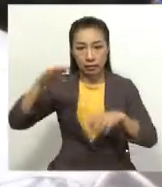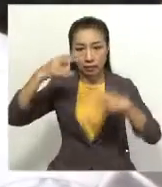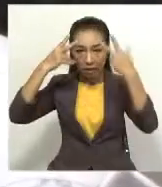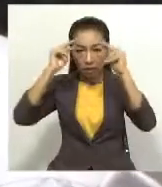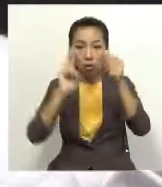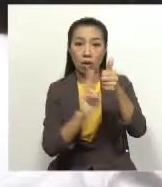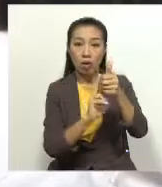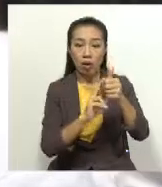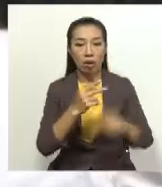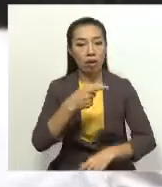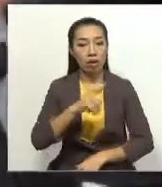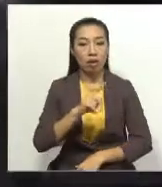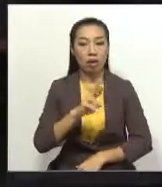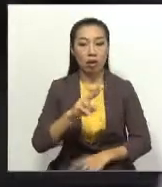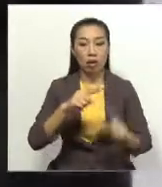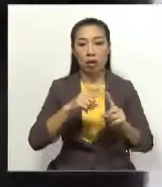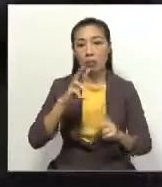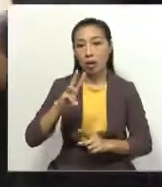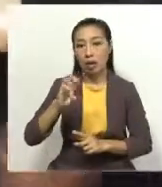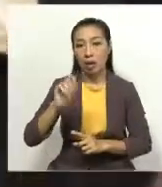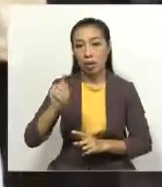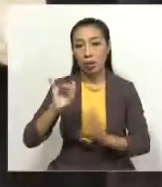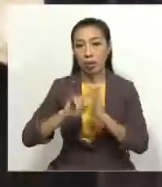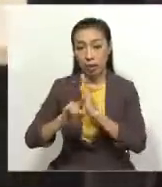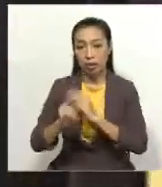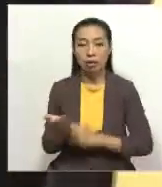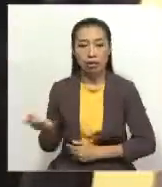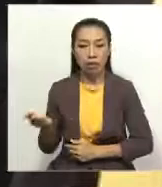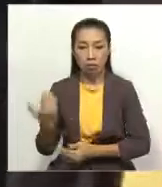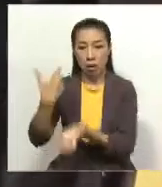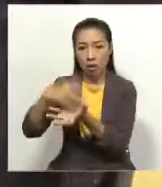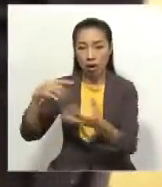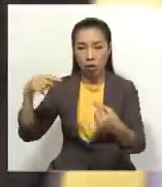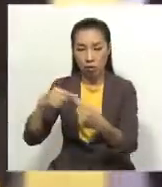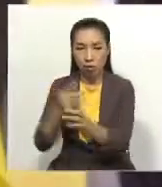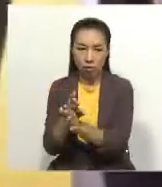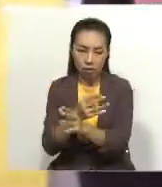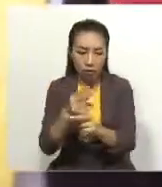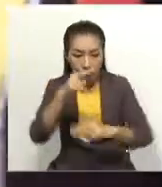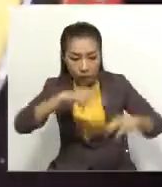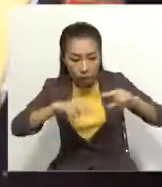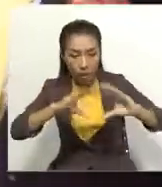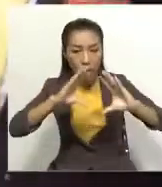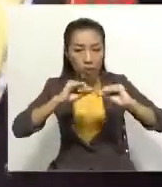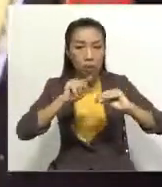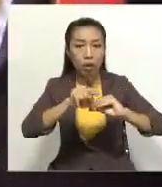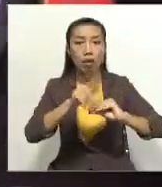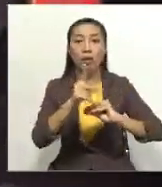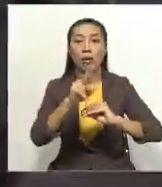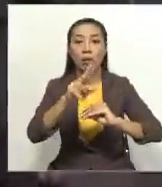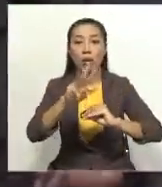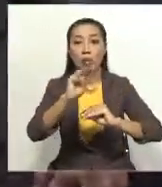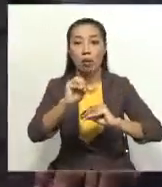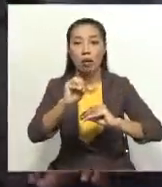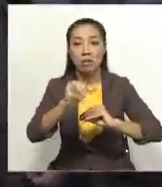วรรณรองนายกรัฐมนตรีกล่าวถึงการลงพื้นที่ตรวจราชการและประชุมคณะรัฐมนตรีนอกสถานที่